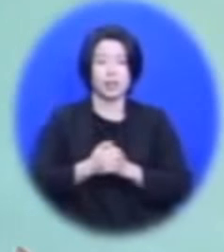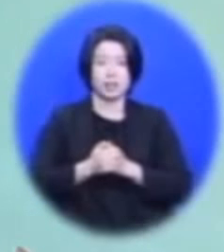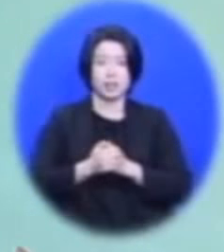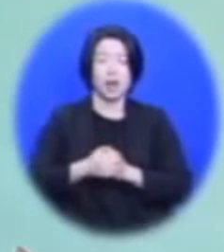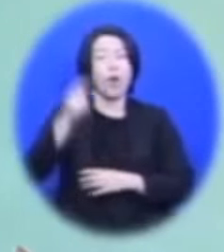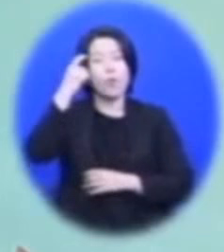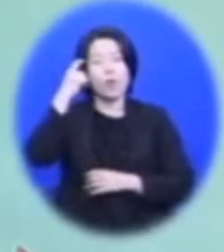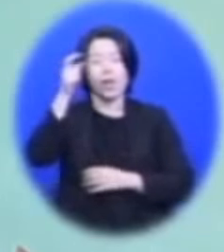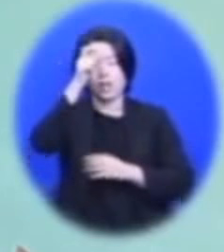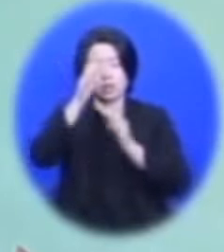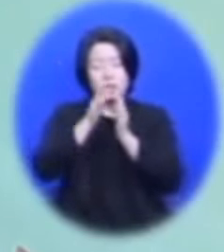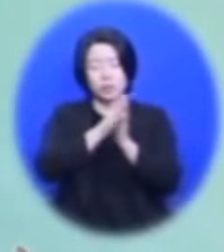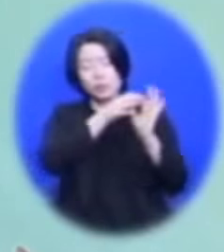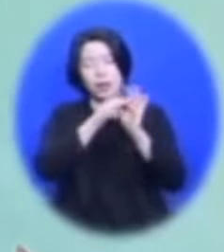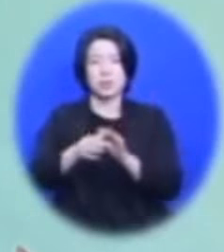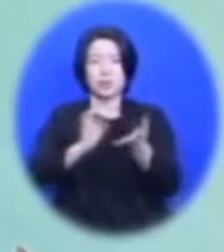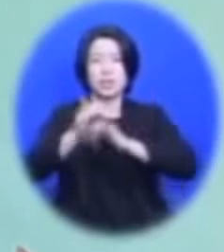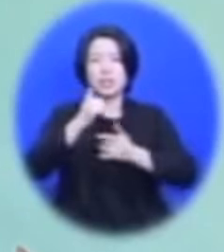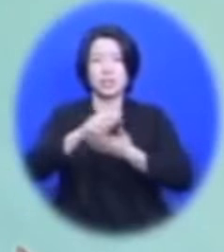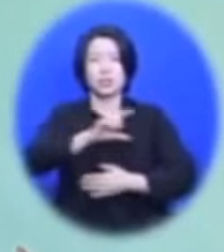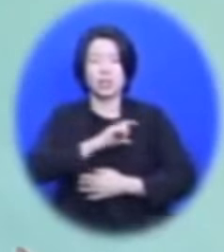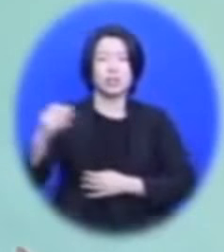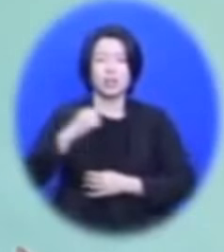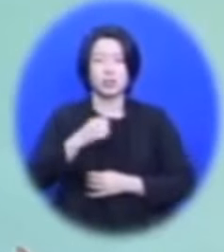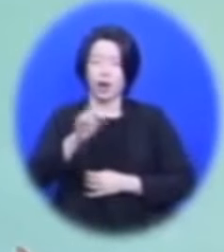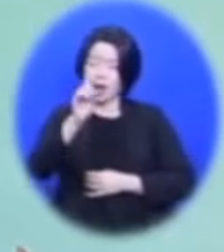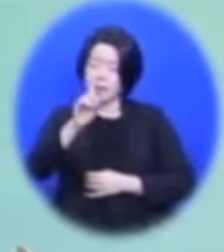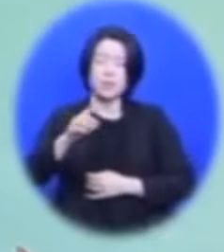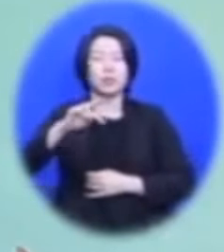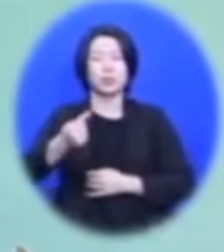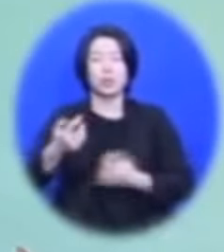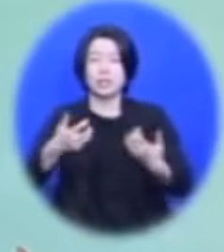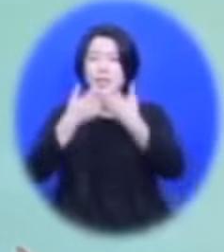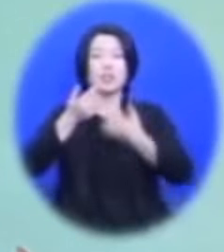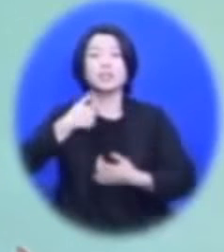왜 기도하면서 예수의 이름으로 한 번 대적해 본 적이 없잖아.